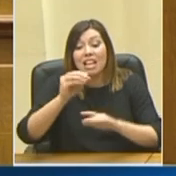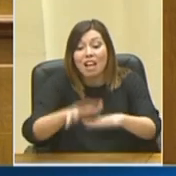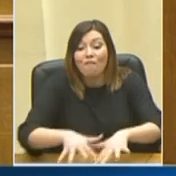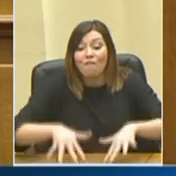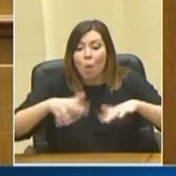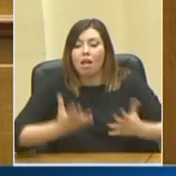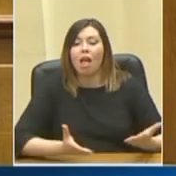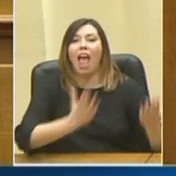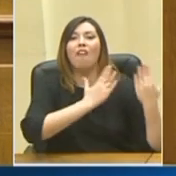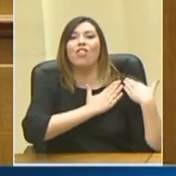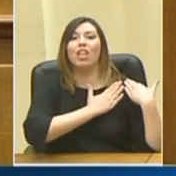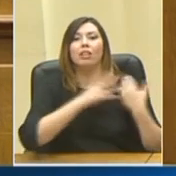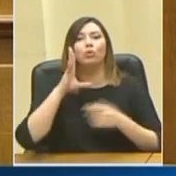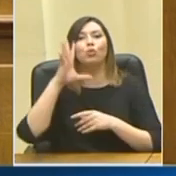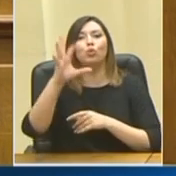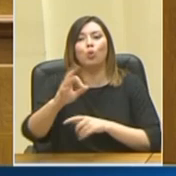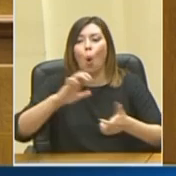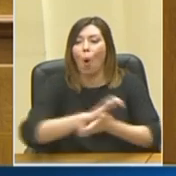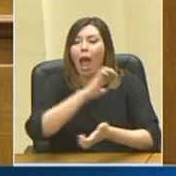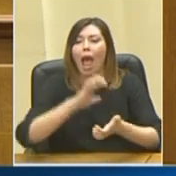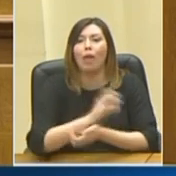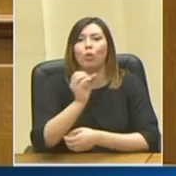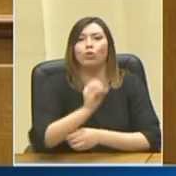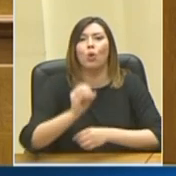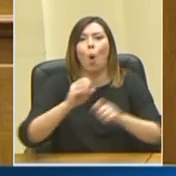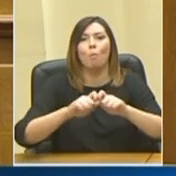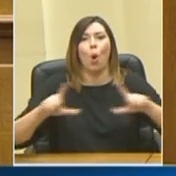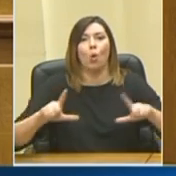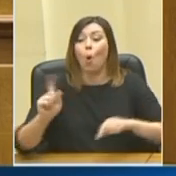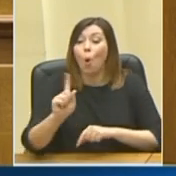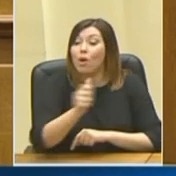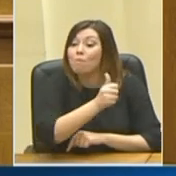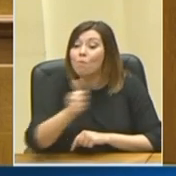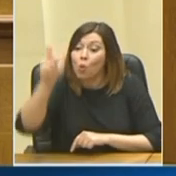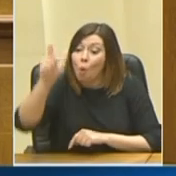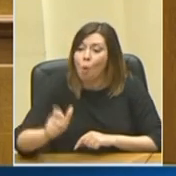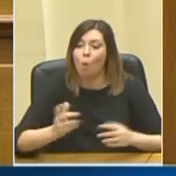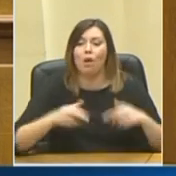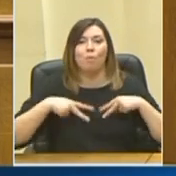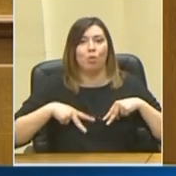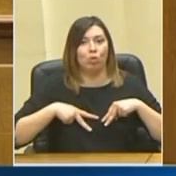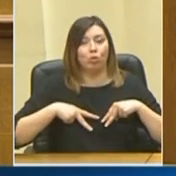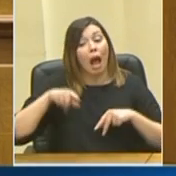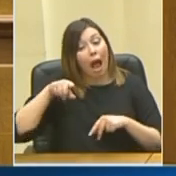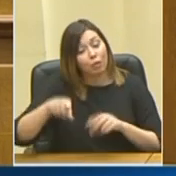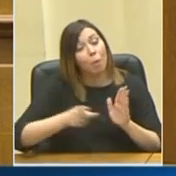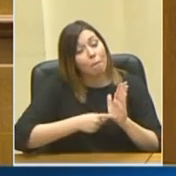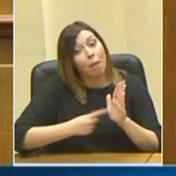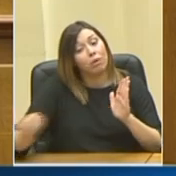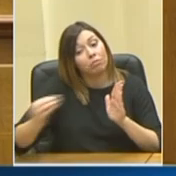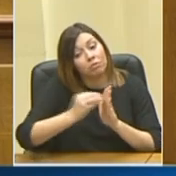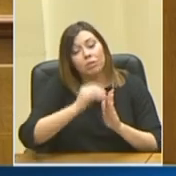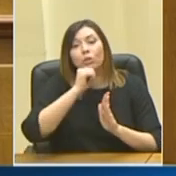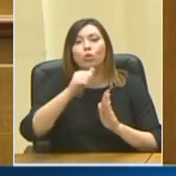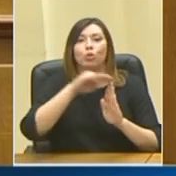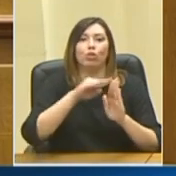ευθύνη έκδοσης ενός ομολόγου. Όχι απλά ο υπουργός. Πρέπει και αυτό να μπει στο Σύνταγμα. Με